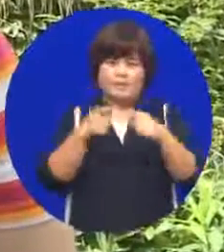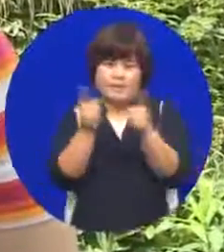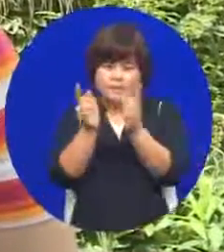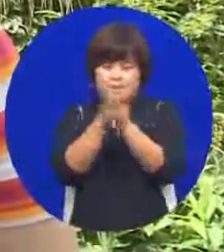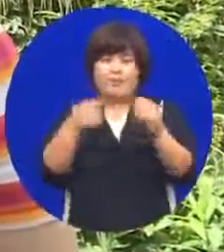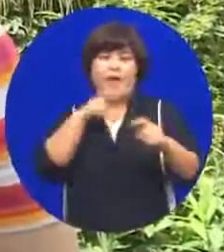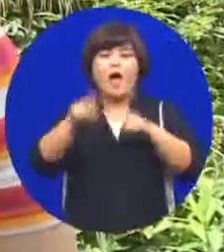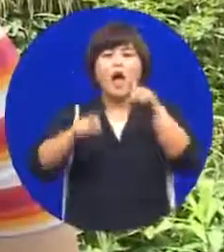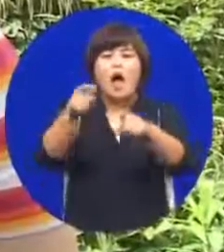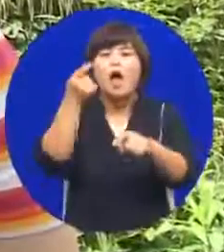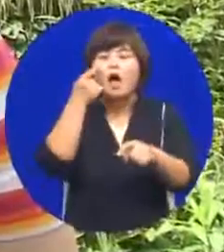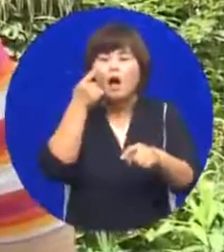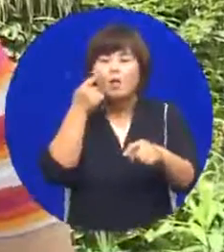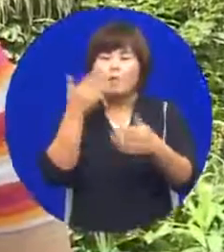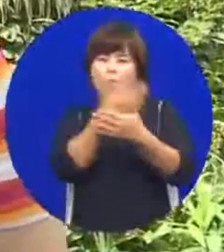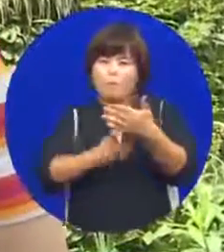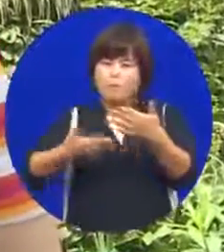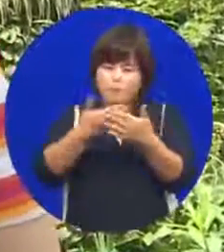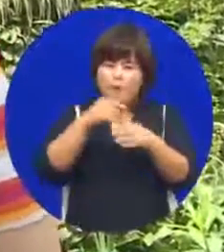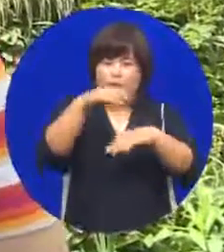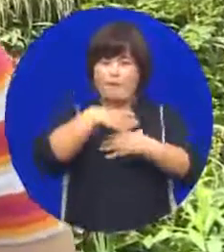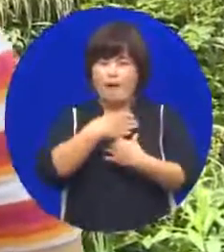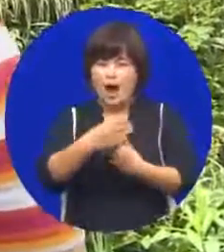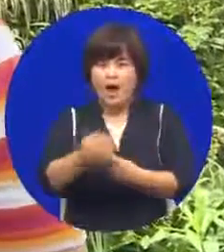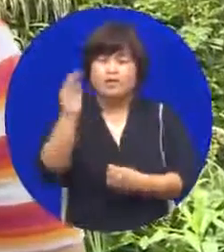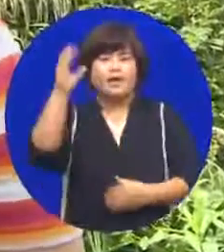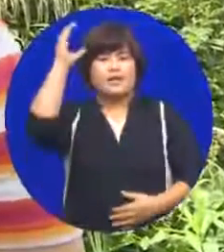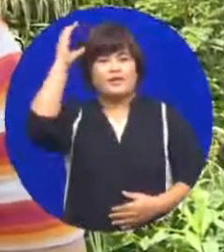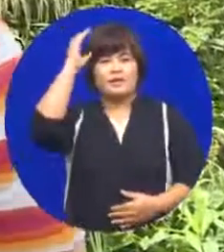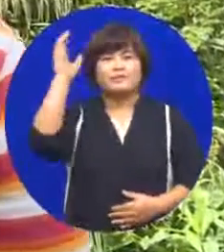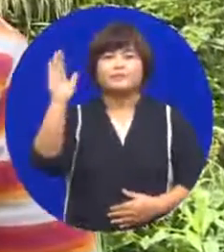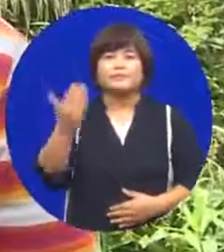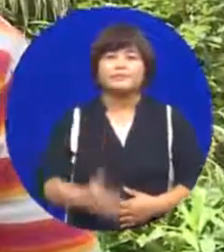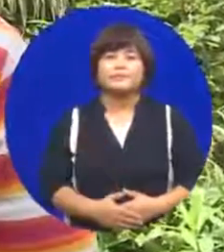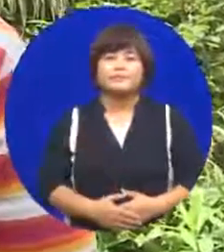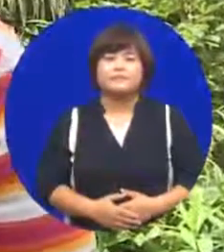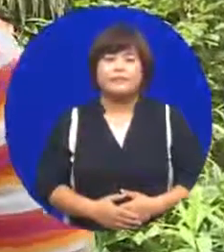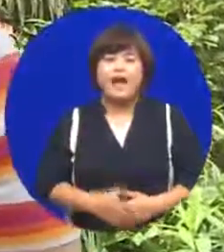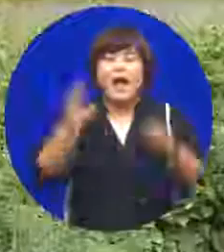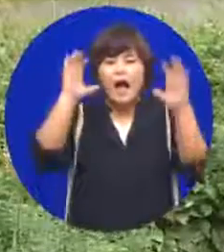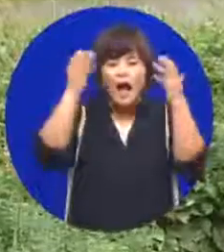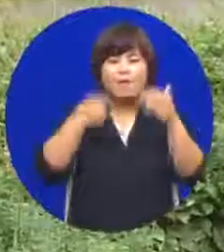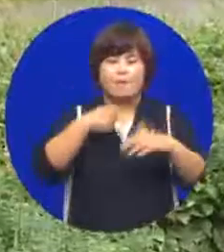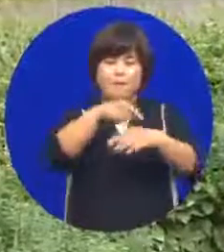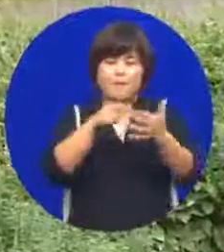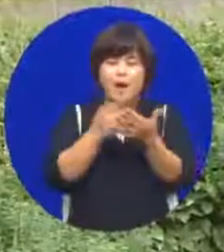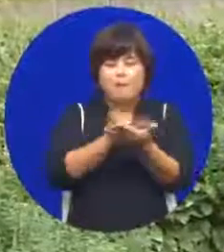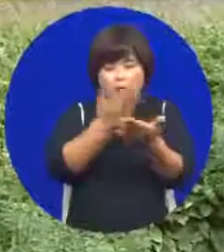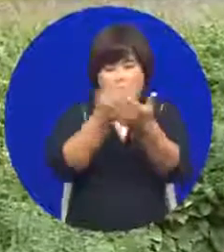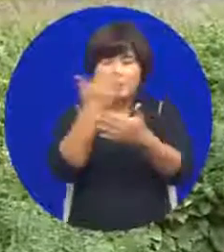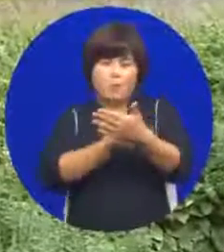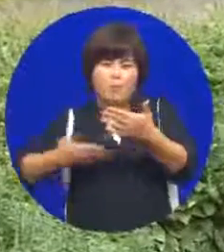숲에 직접 나와서 직접 체험함으로써 정서적 안정이라든가 이런 여러 가지 것들을 좀 기대하고 있습니다. 아이들의